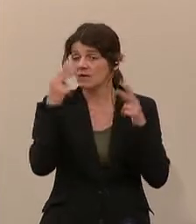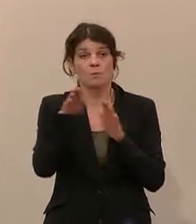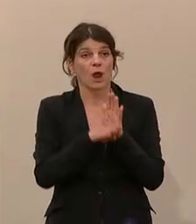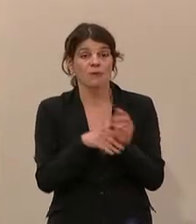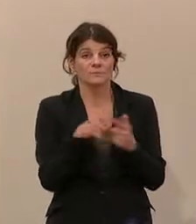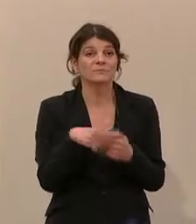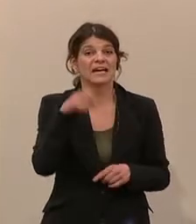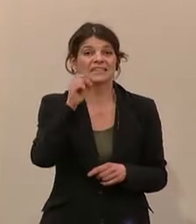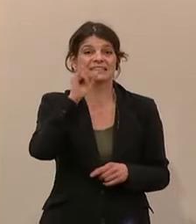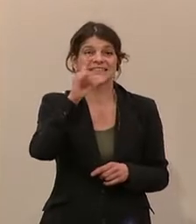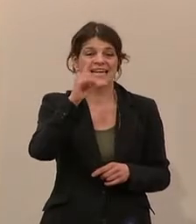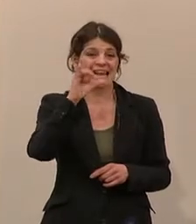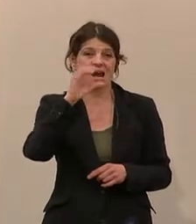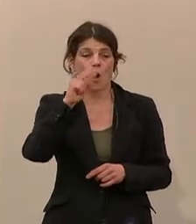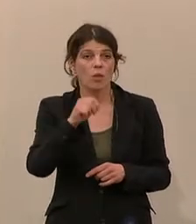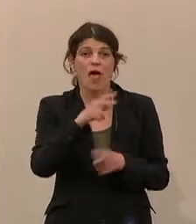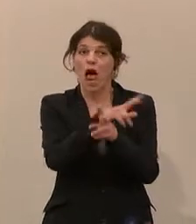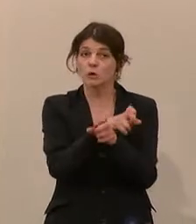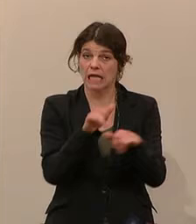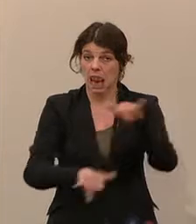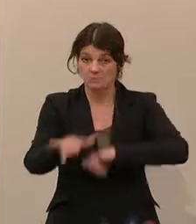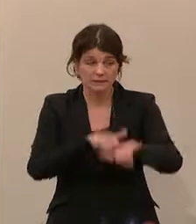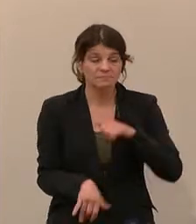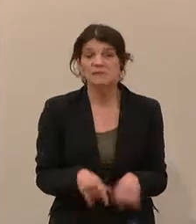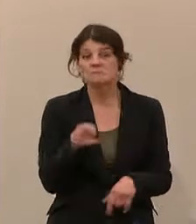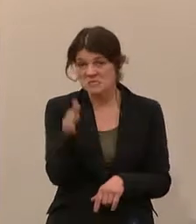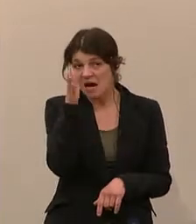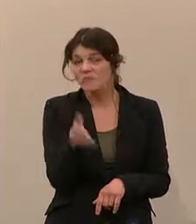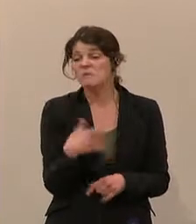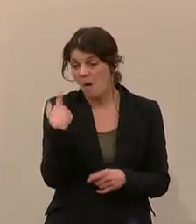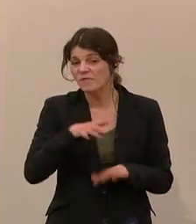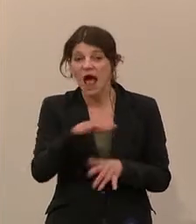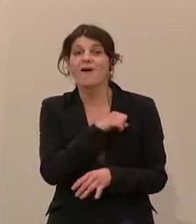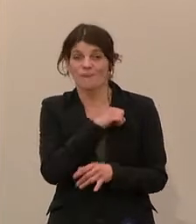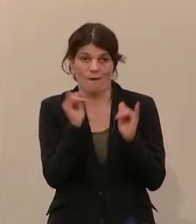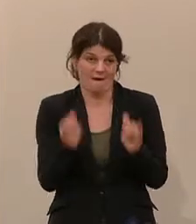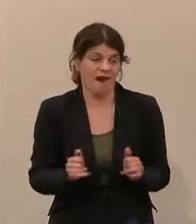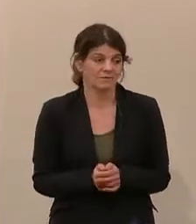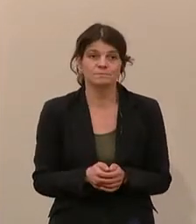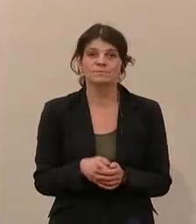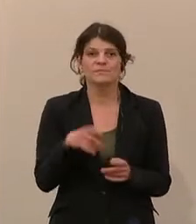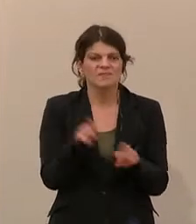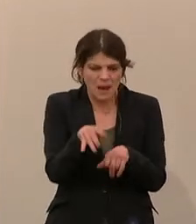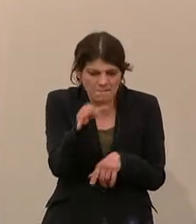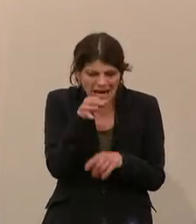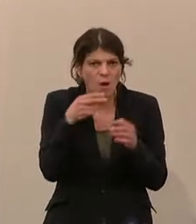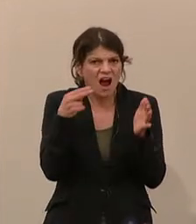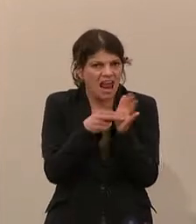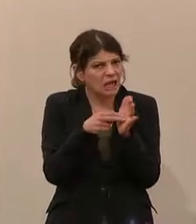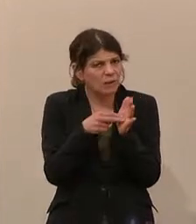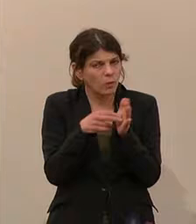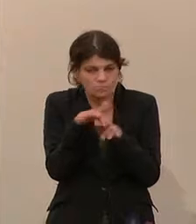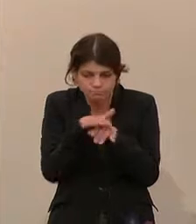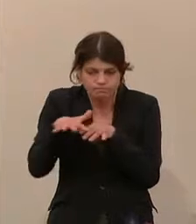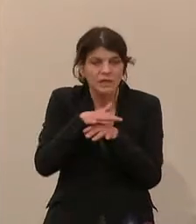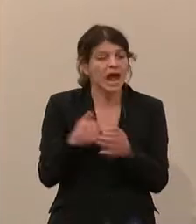Erachtens, Silicon Austria Labs, wird eine Erfolgsgeschichte werden. ein Mikroelektronik-Cluster, wo es